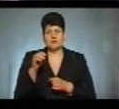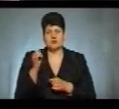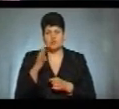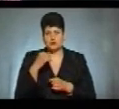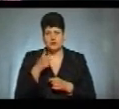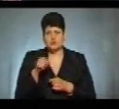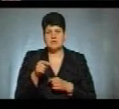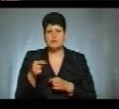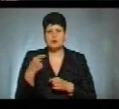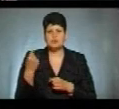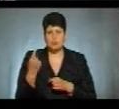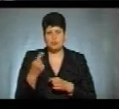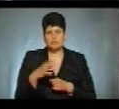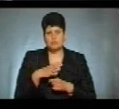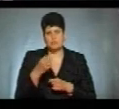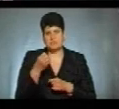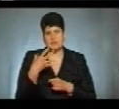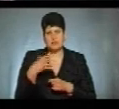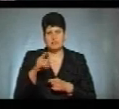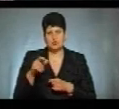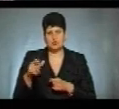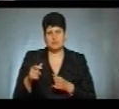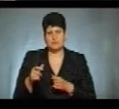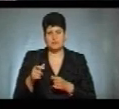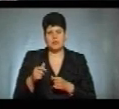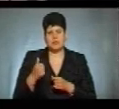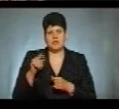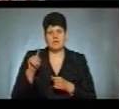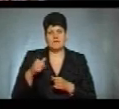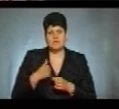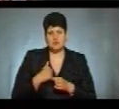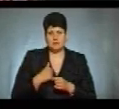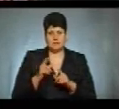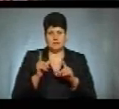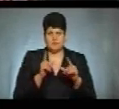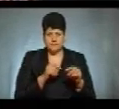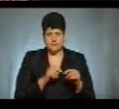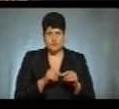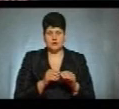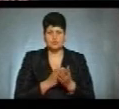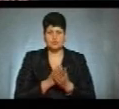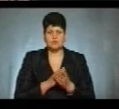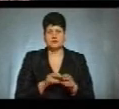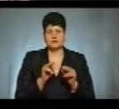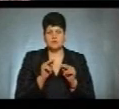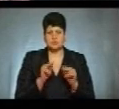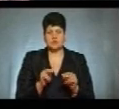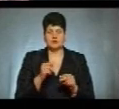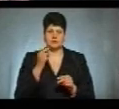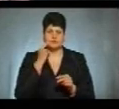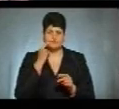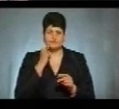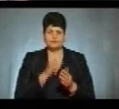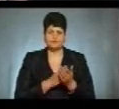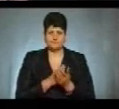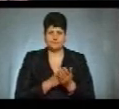з Тернопільської області буквально 15 чоловік, що на воєнкомат з'явилися. Служив чесно, добросовісну службу ніс.